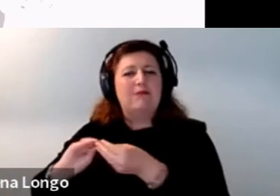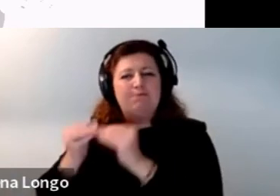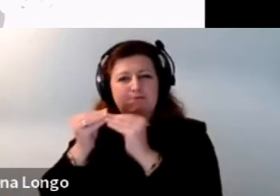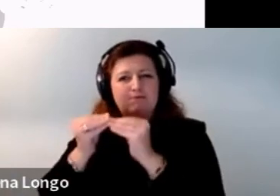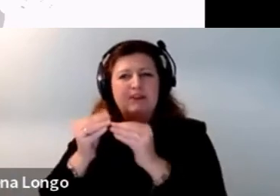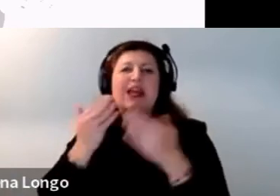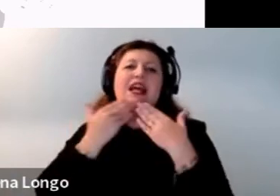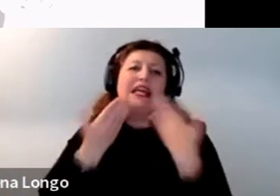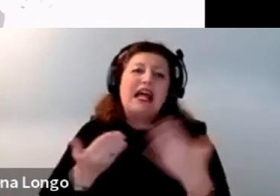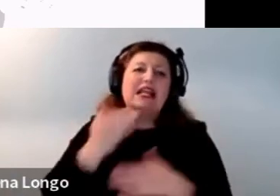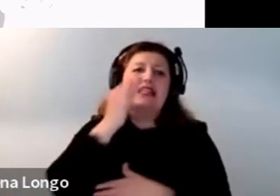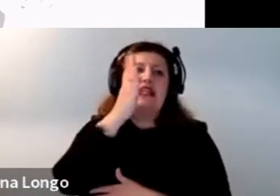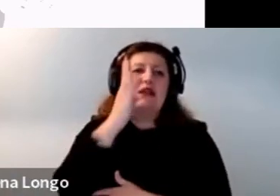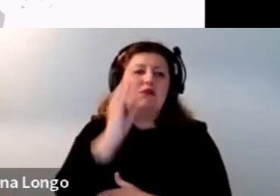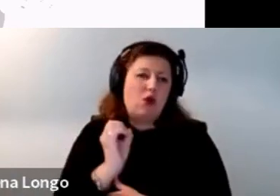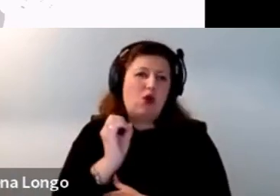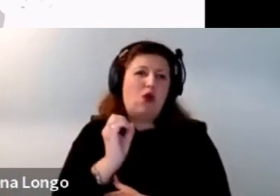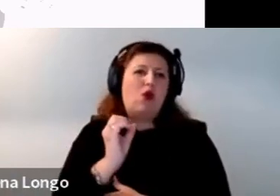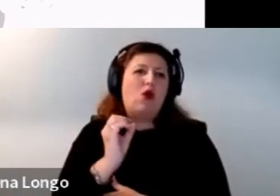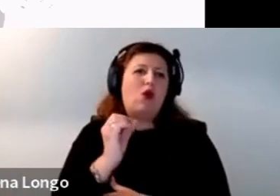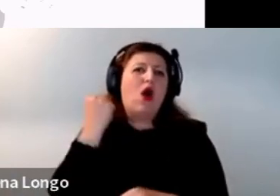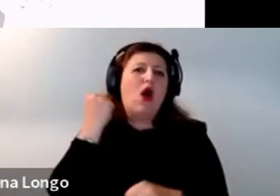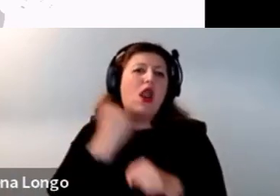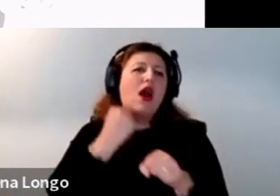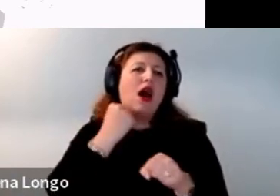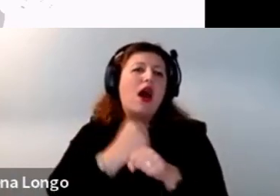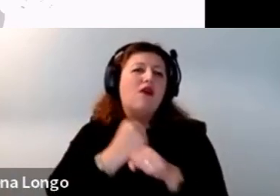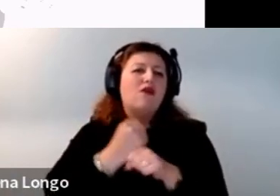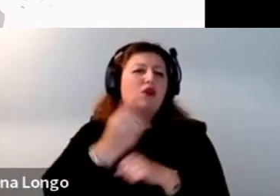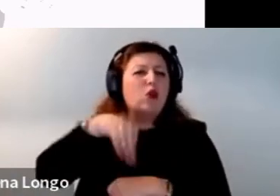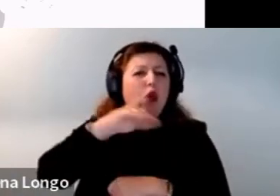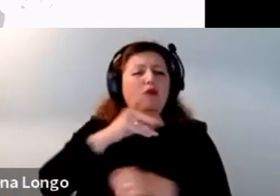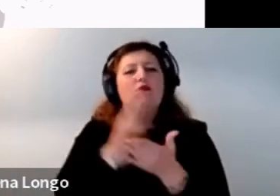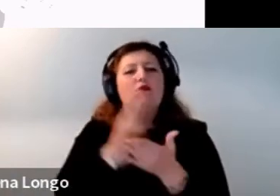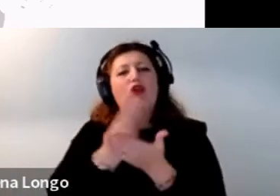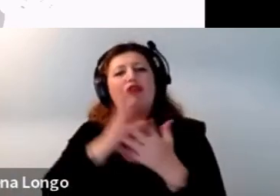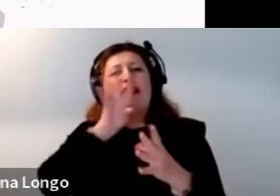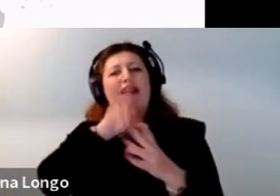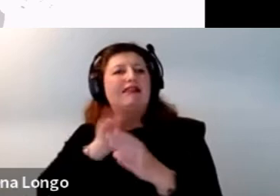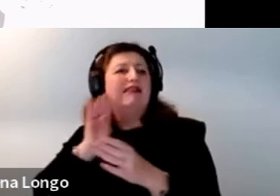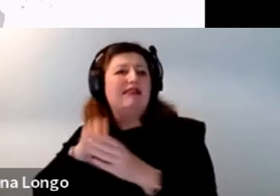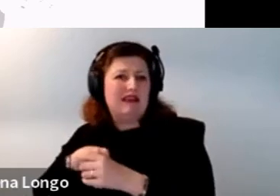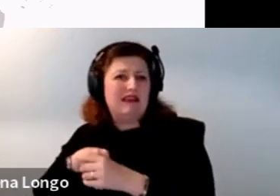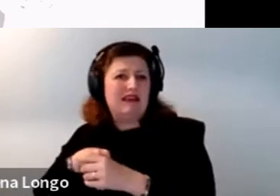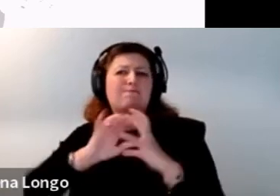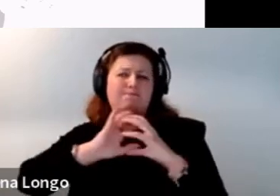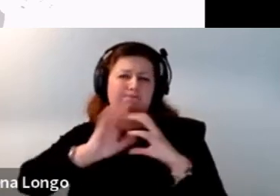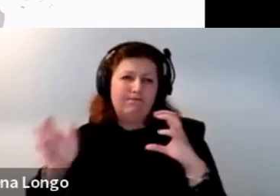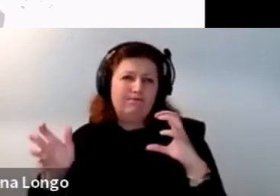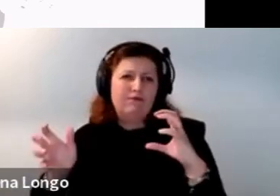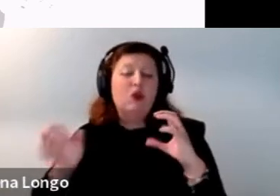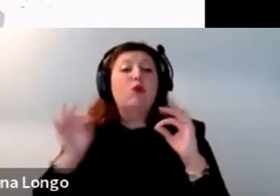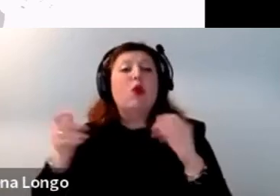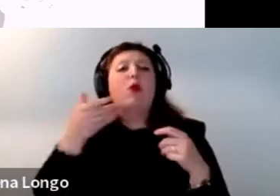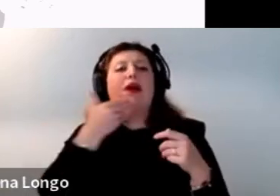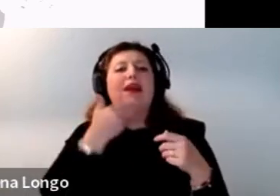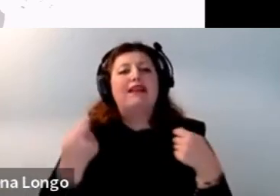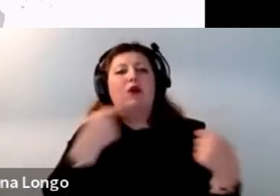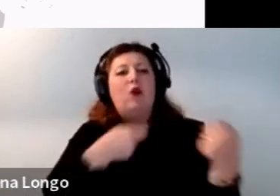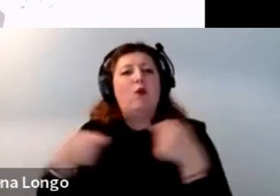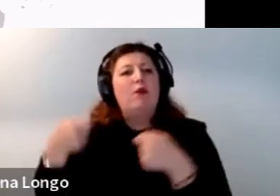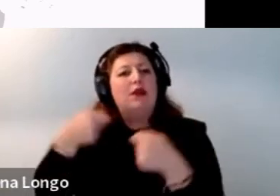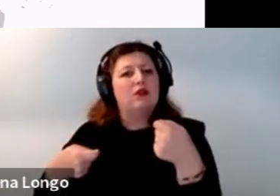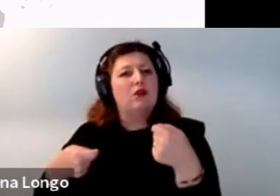Ibo sono riuscita a lavorare in vari progetti all'interno della cooperazione, in questo caso